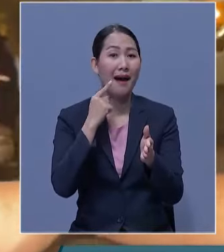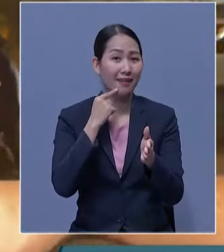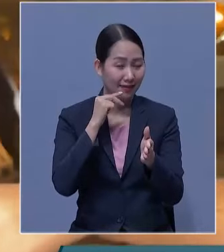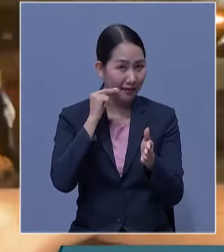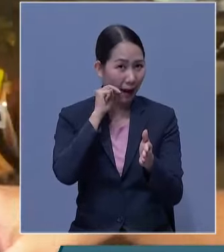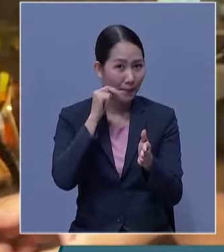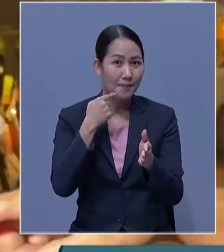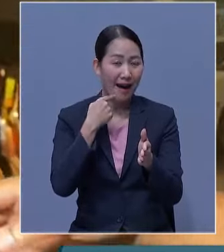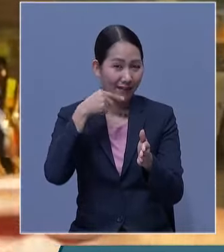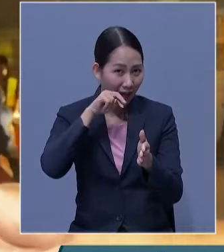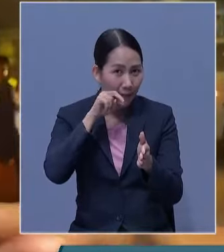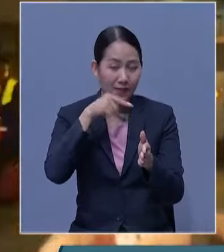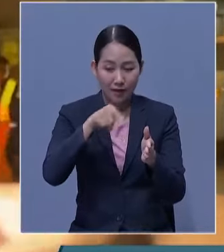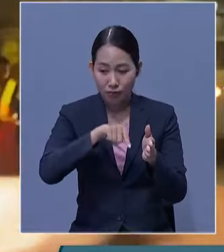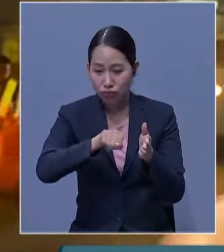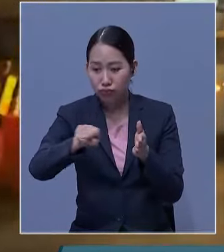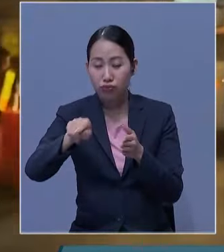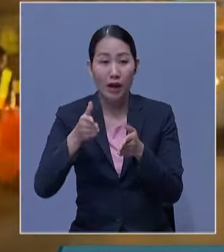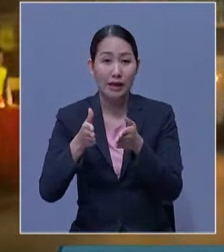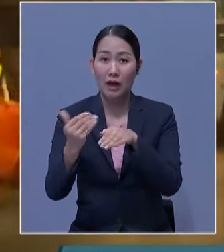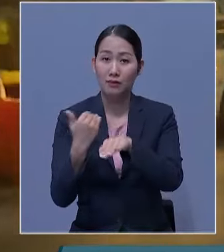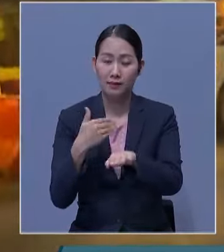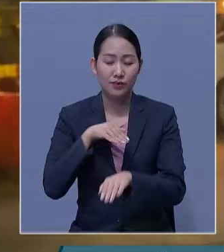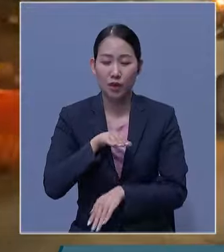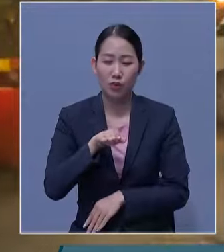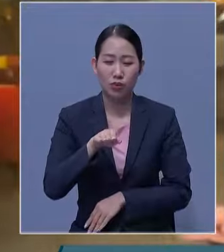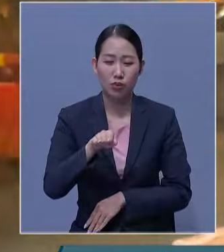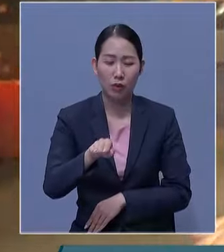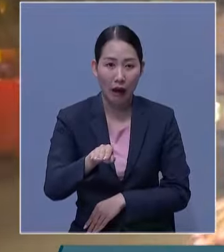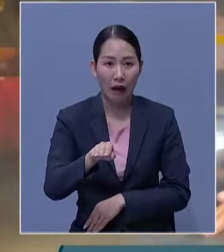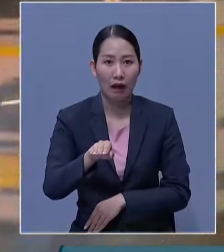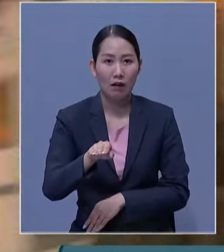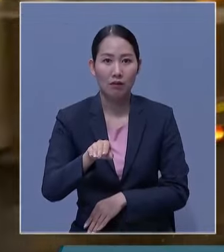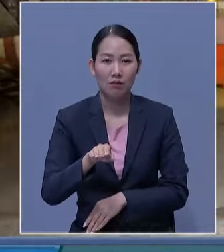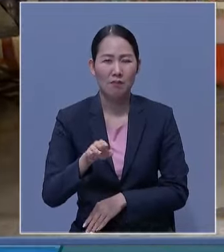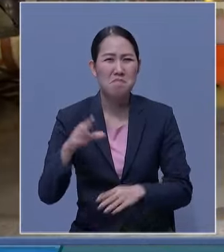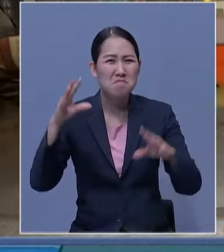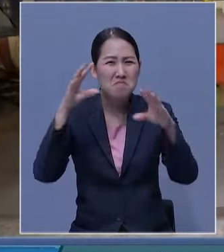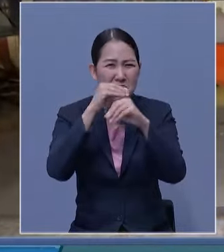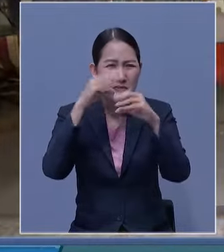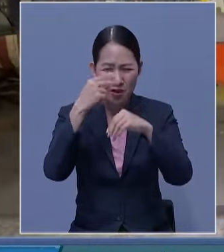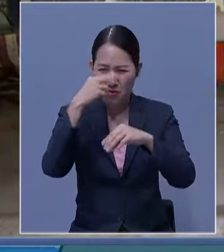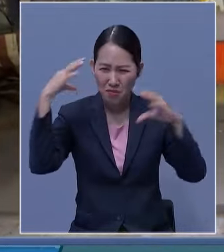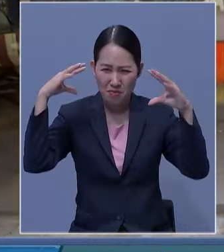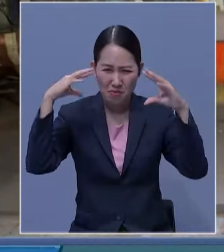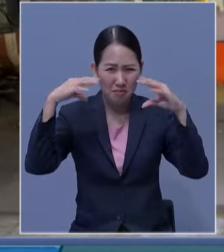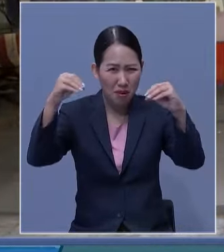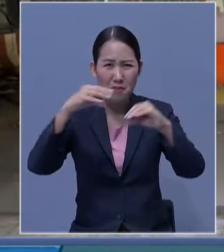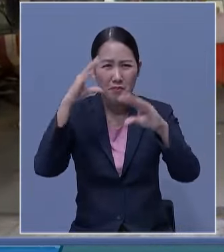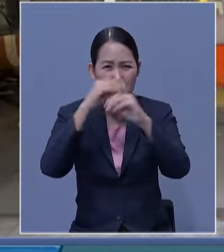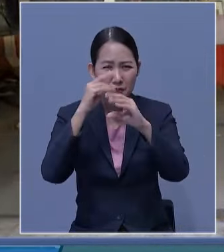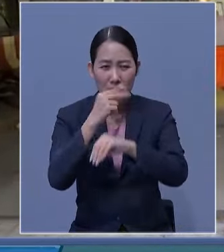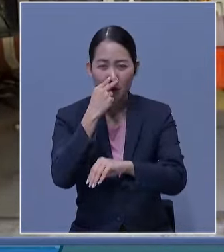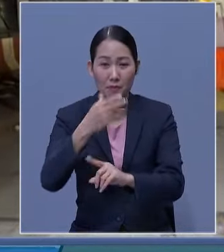งจากโงสพานข้ามแยกมาได้ไมถึง 100 เมตรถึงที่เกิดเหตุเห็บอกวาคอนข้างมืดนะครัแล้วก็ไม่มีป้ายไฟเตือนด้วยนะ